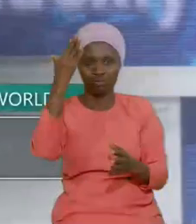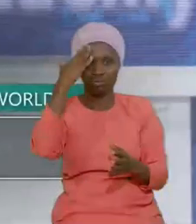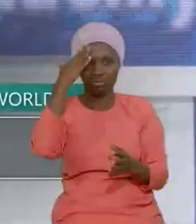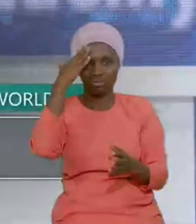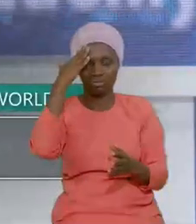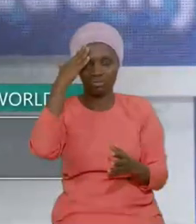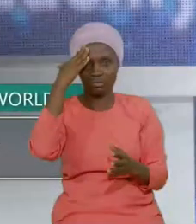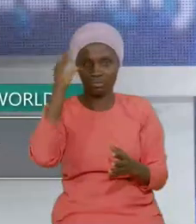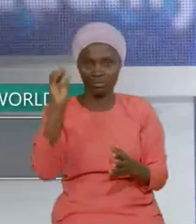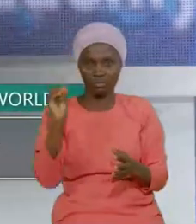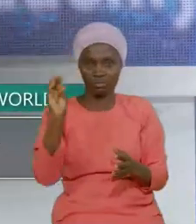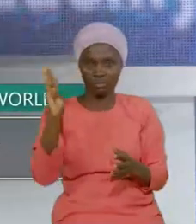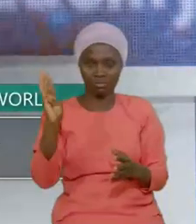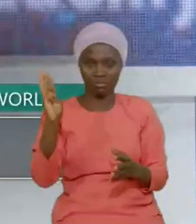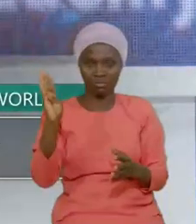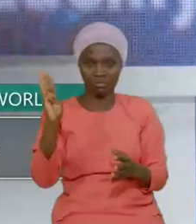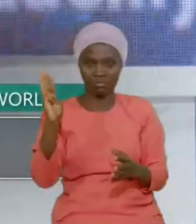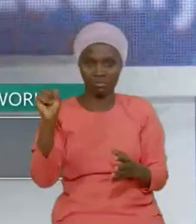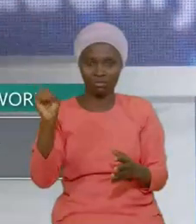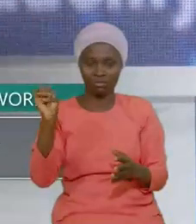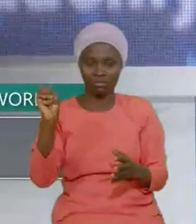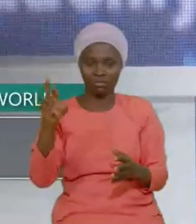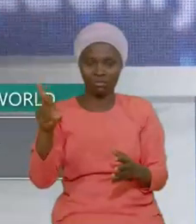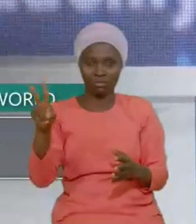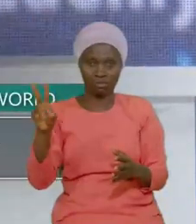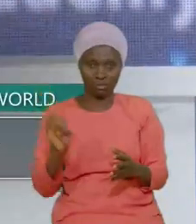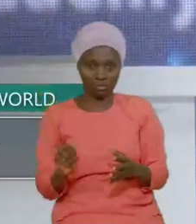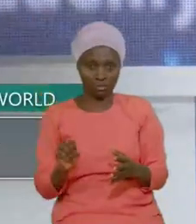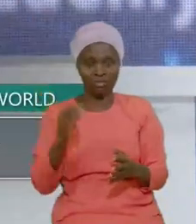Deuxièmement, and the overcomers.